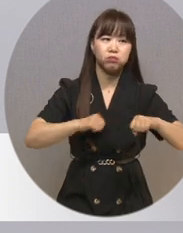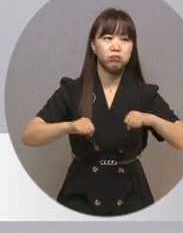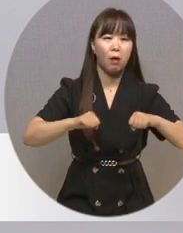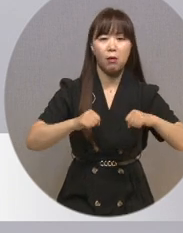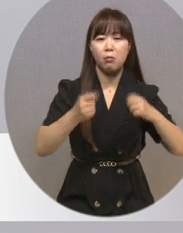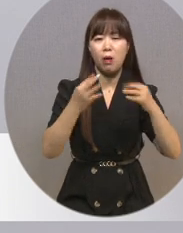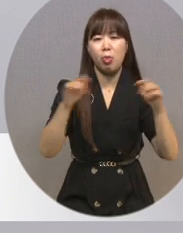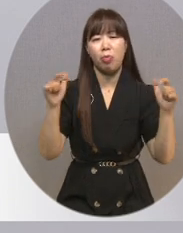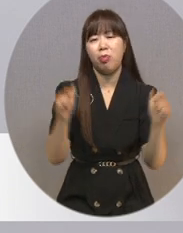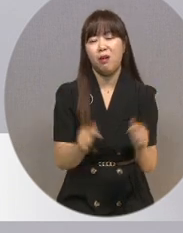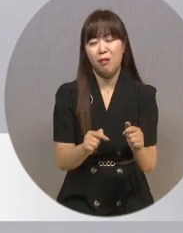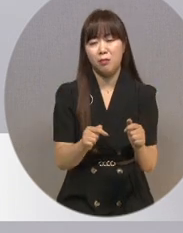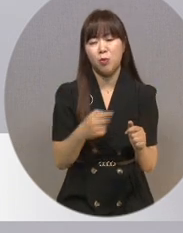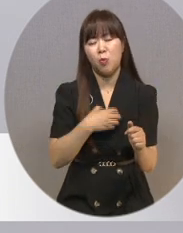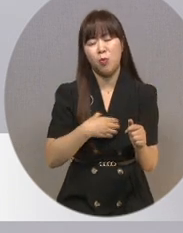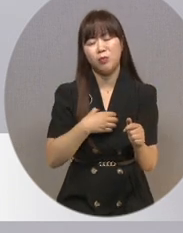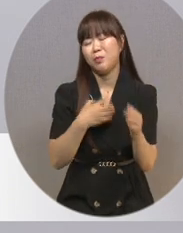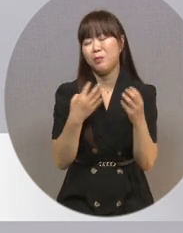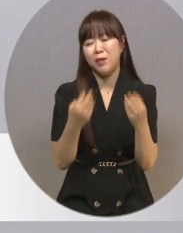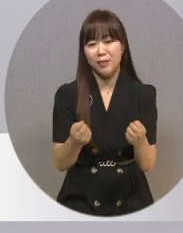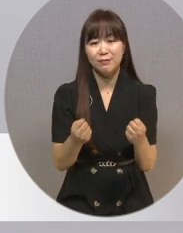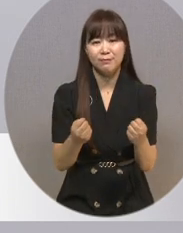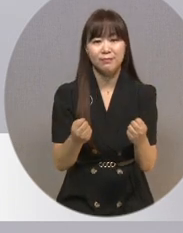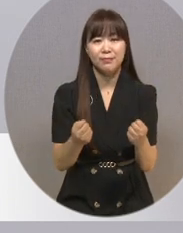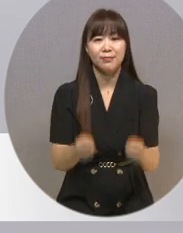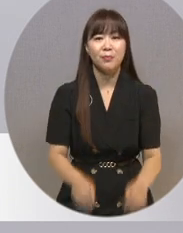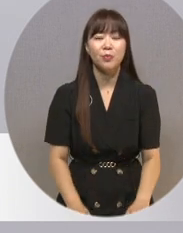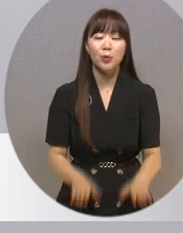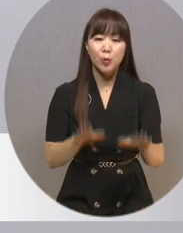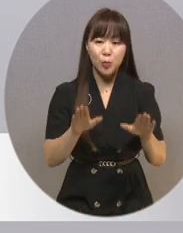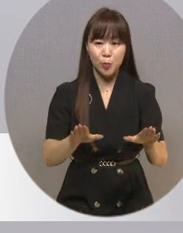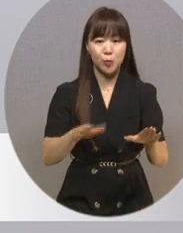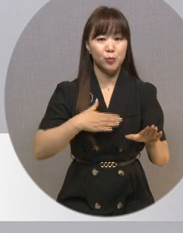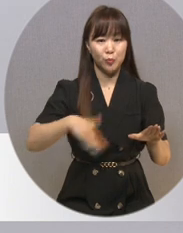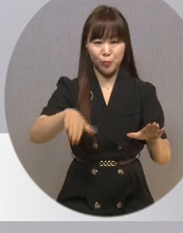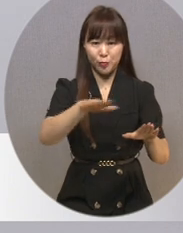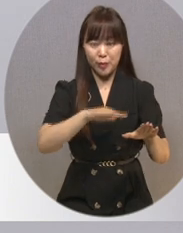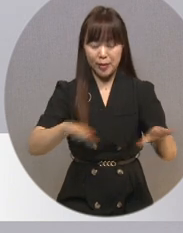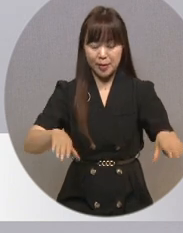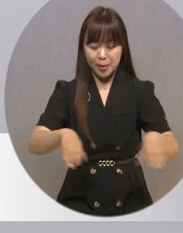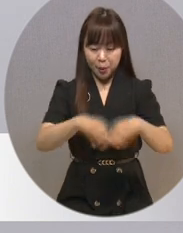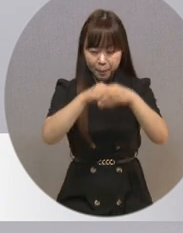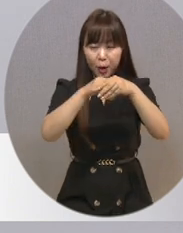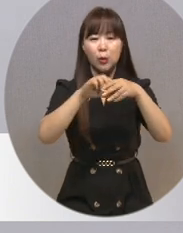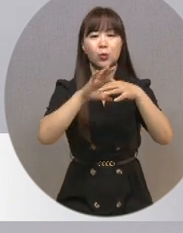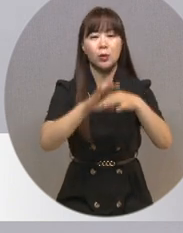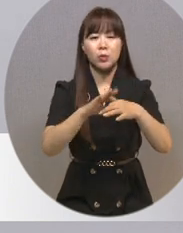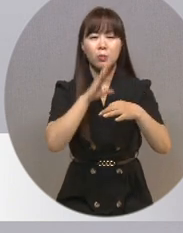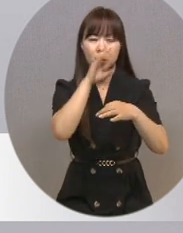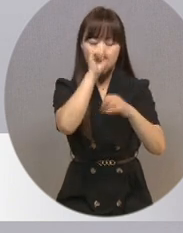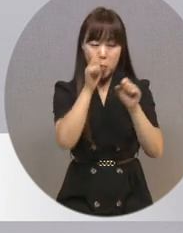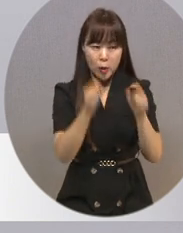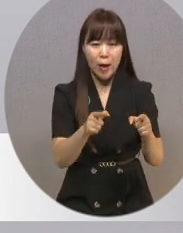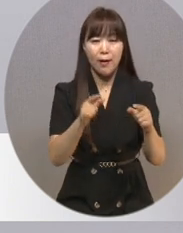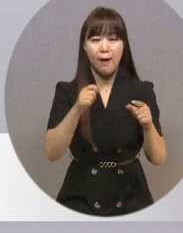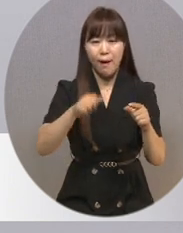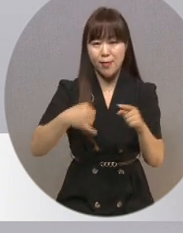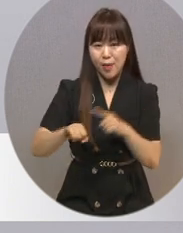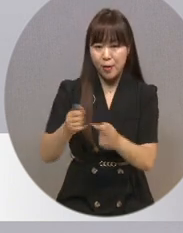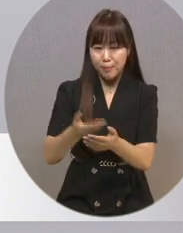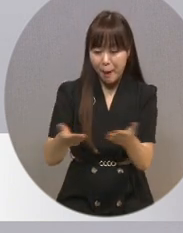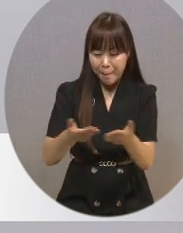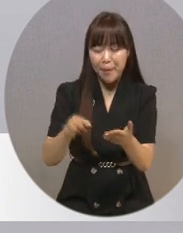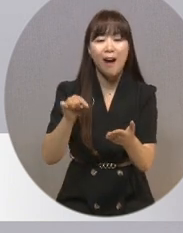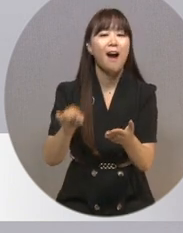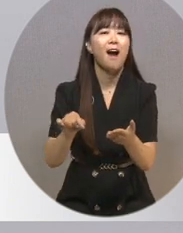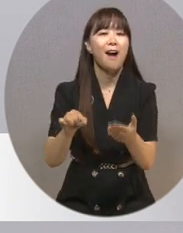시간들이 굉장히 많이 줄어서 걱정을 많이 하세요. 이번에 저희 협약을 통해서 이렇게 좋은 기회를 아이들한테